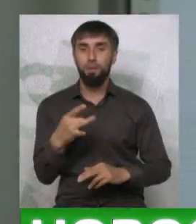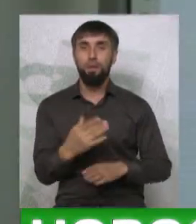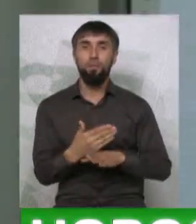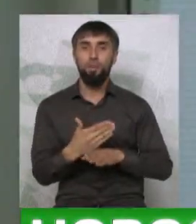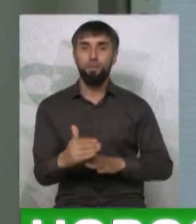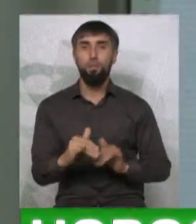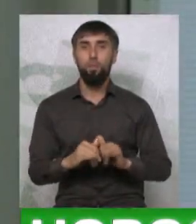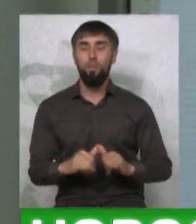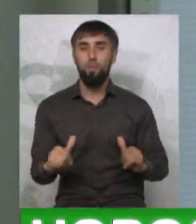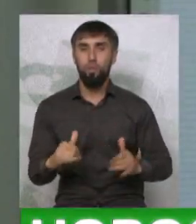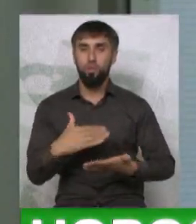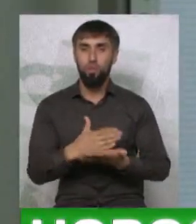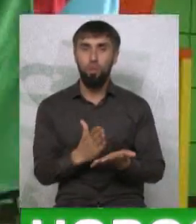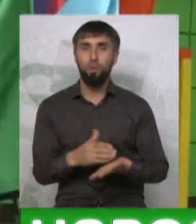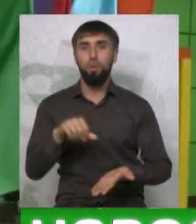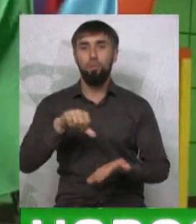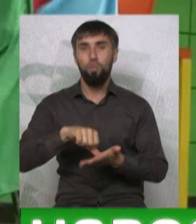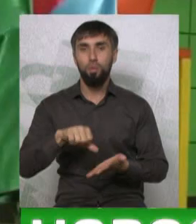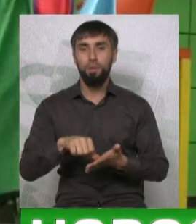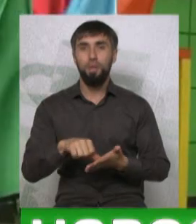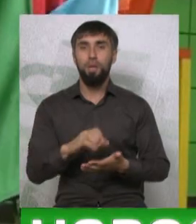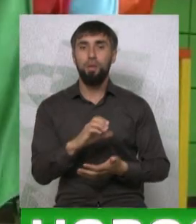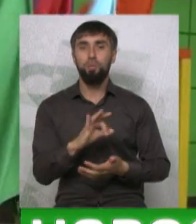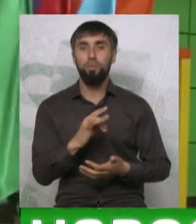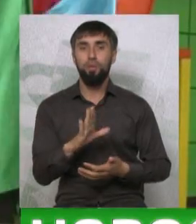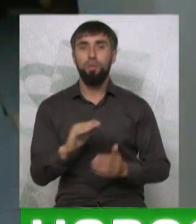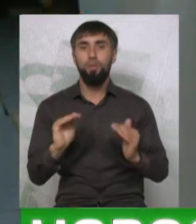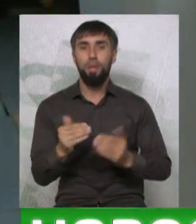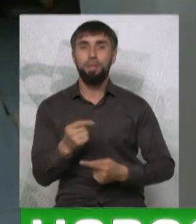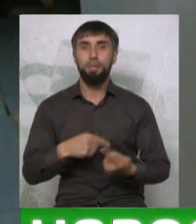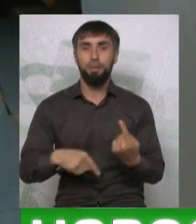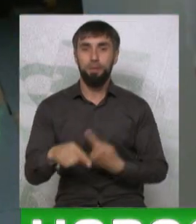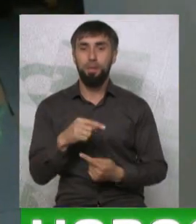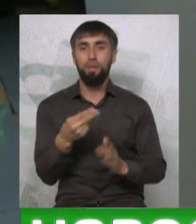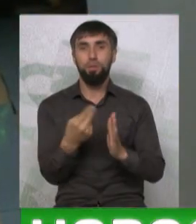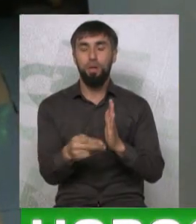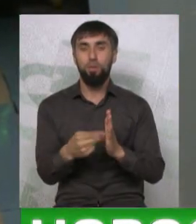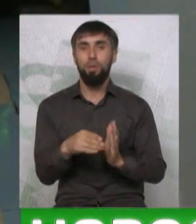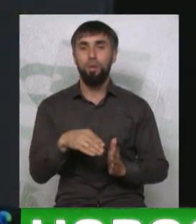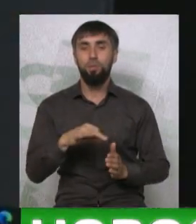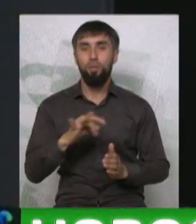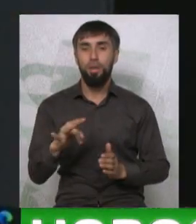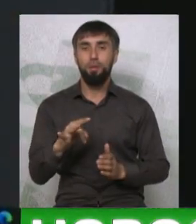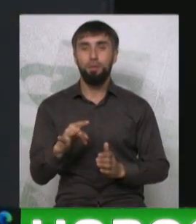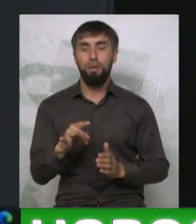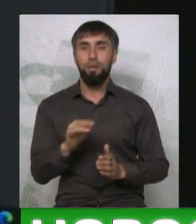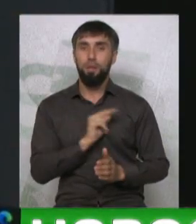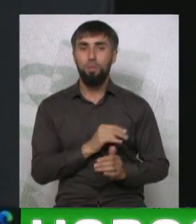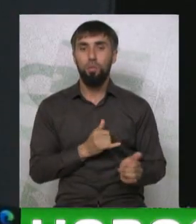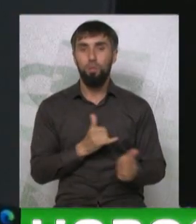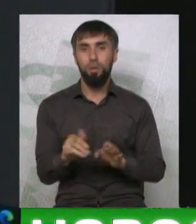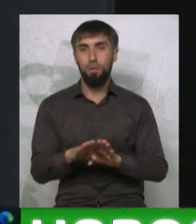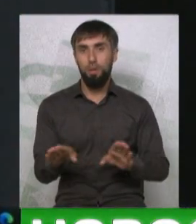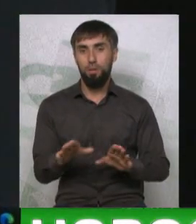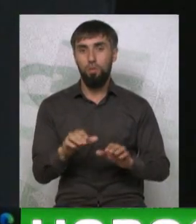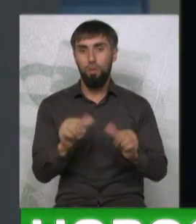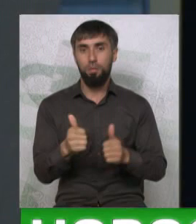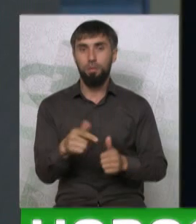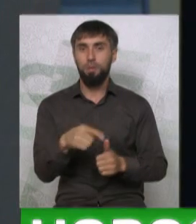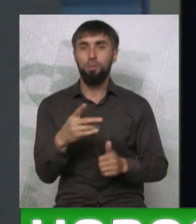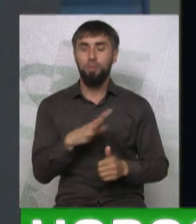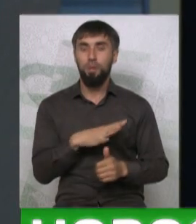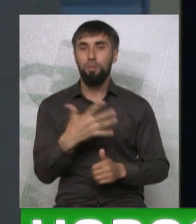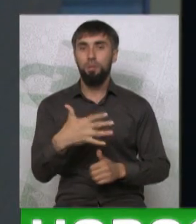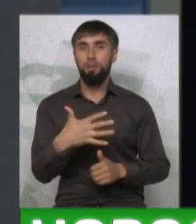уделялось увеличению доли участия субъектов малого предпринимательства в закупках товаров, работ, услуг. Таким образом, на них пришлось